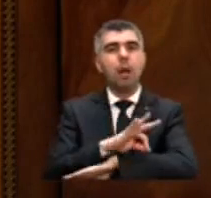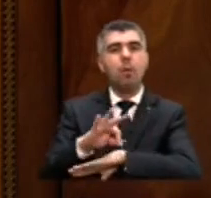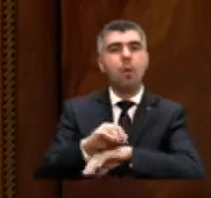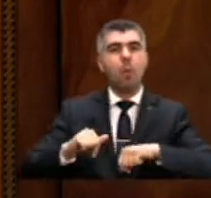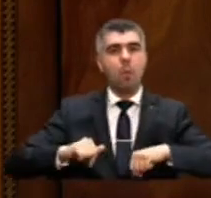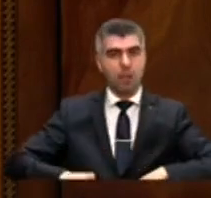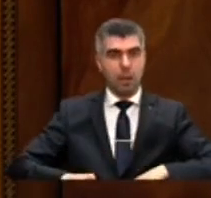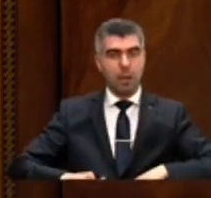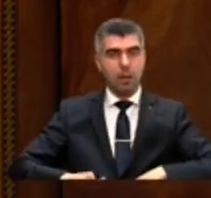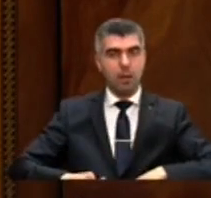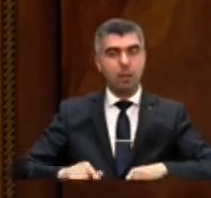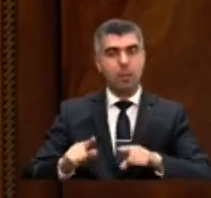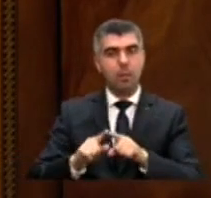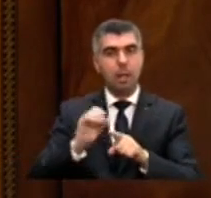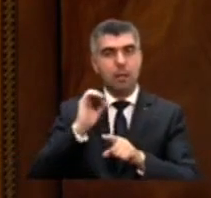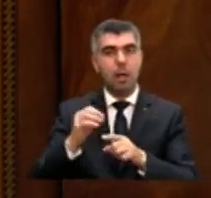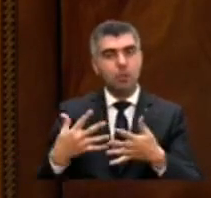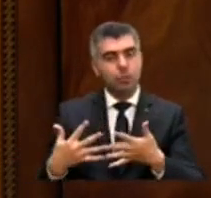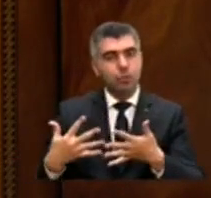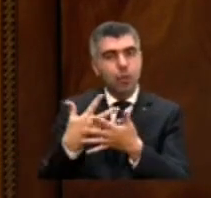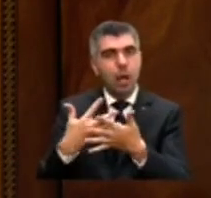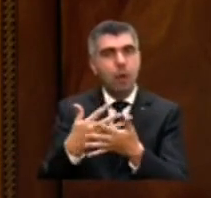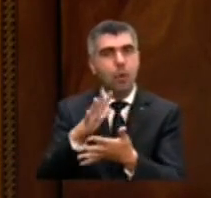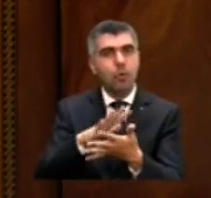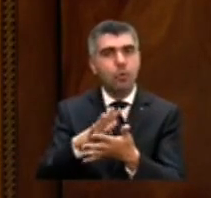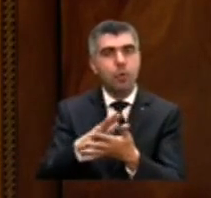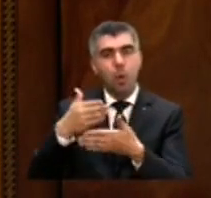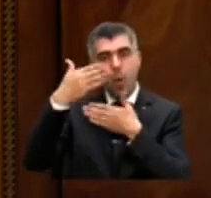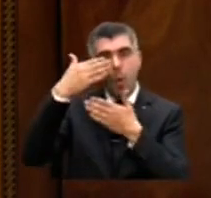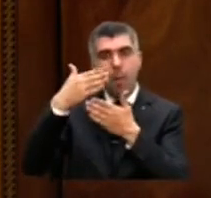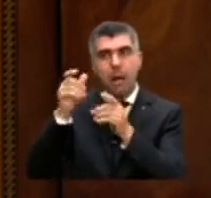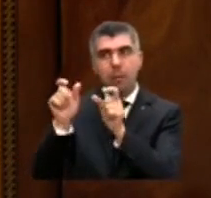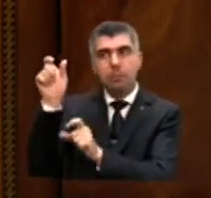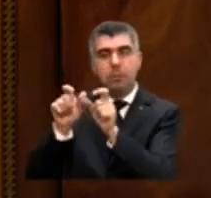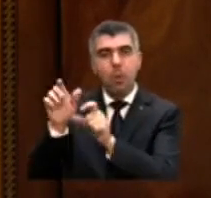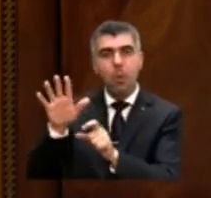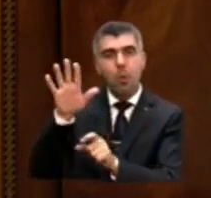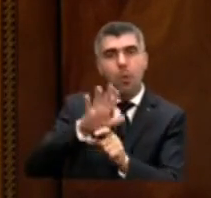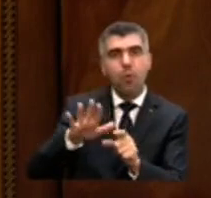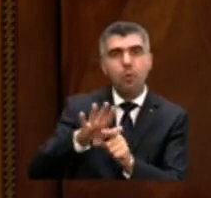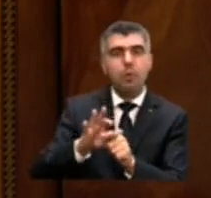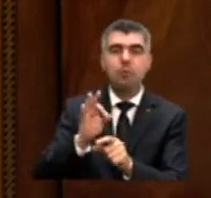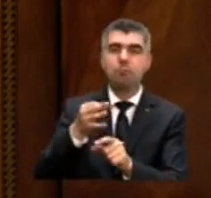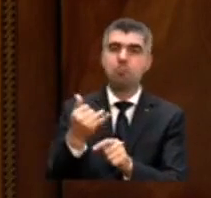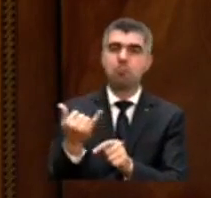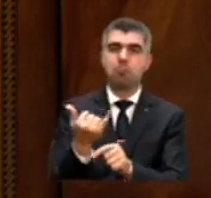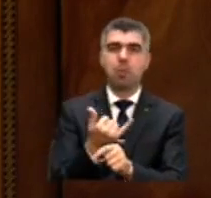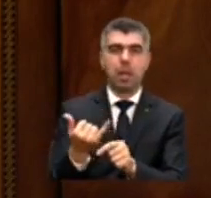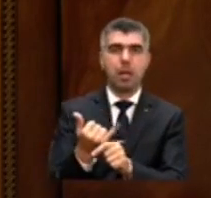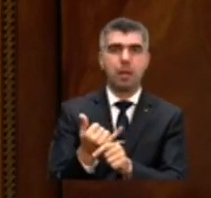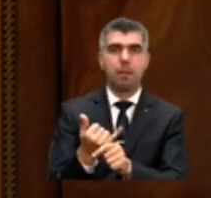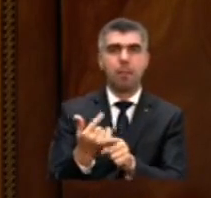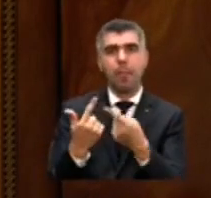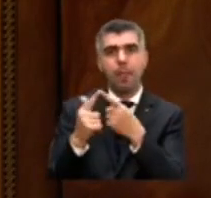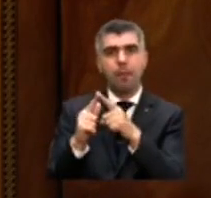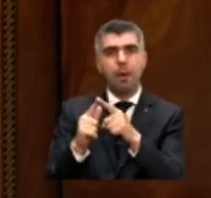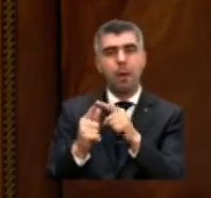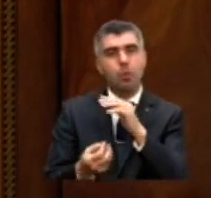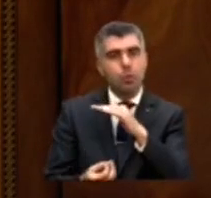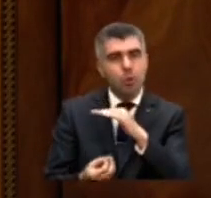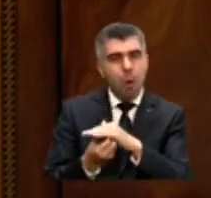المقاربة التشاركية حتى يساهم المواطنون في تدبير شؤونهم، مع تعزيز سبل محاربة